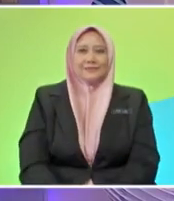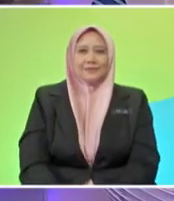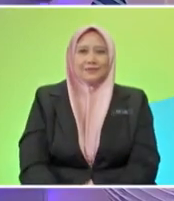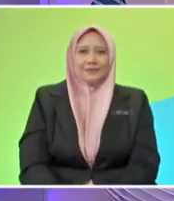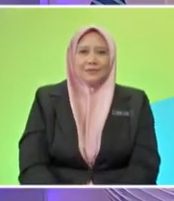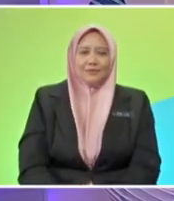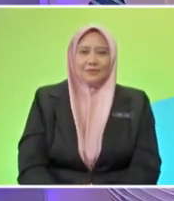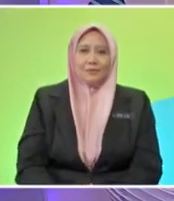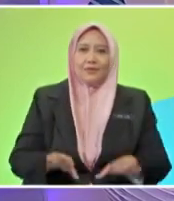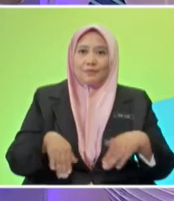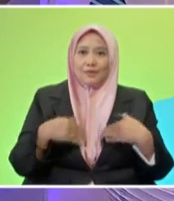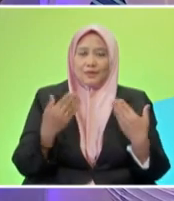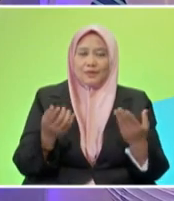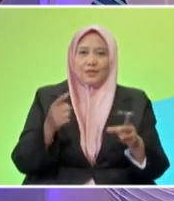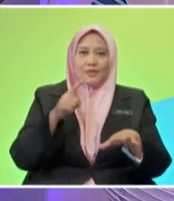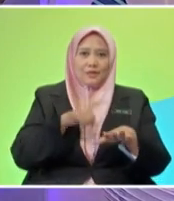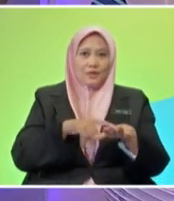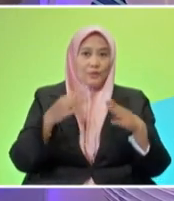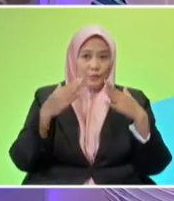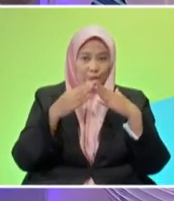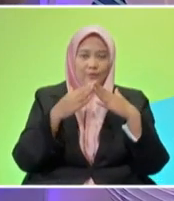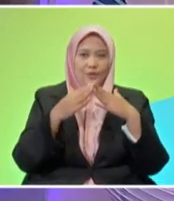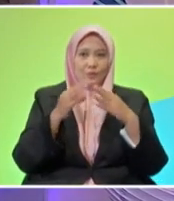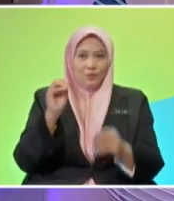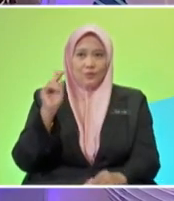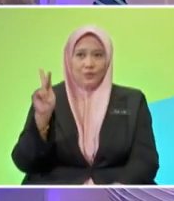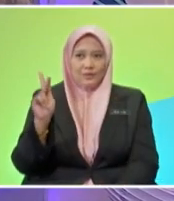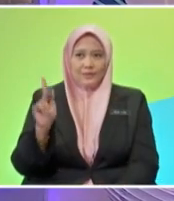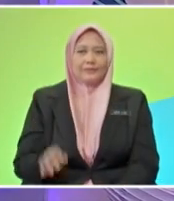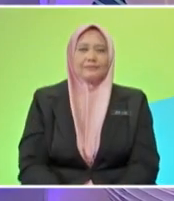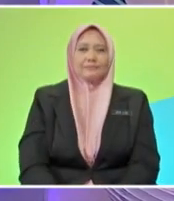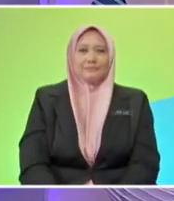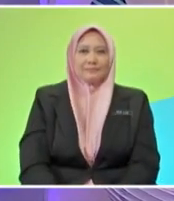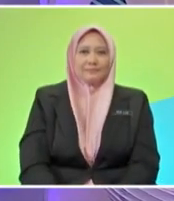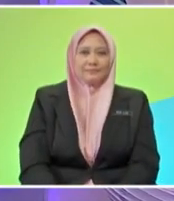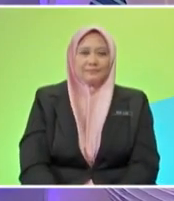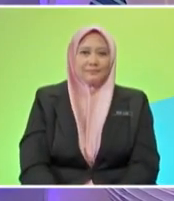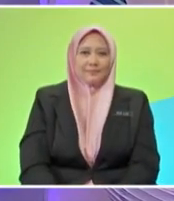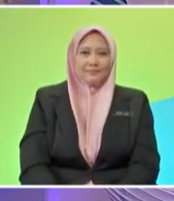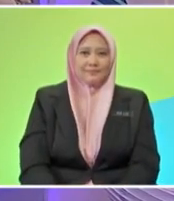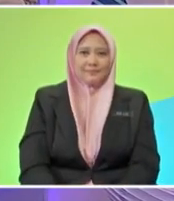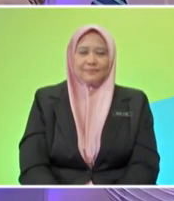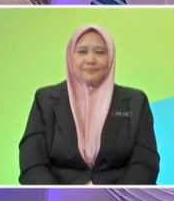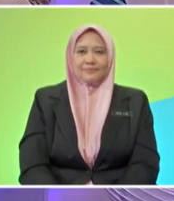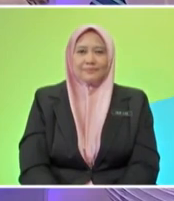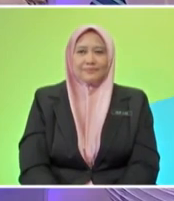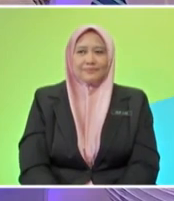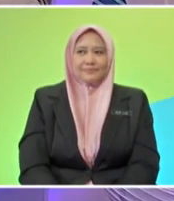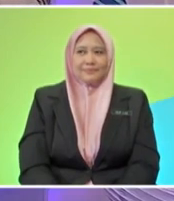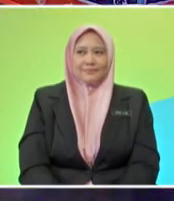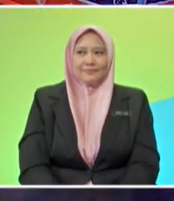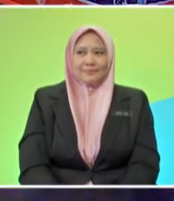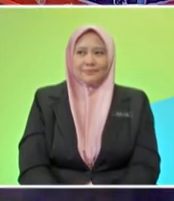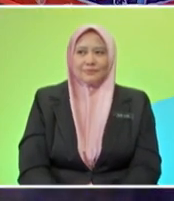juga berjaya mendapat 5 wah dan berjaya memenangi permainan ini? Kalau kata menang, tahniah diucapkan. Ya, baik, betul Nisa. Tu cikgu.